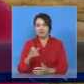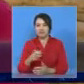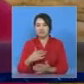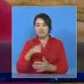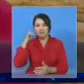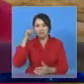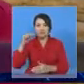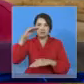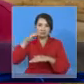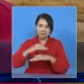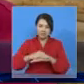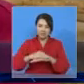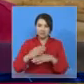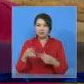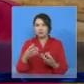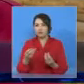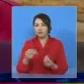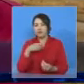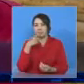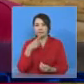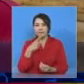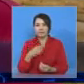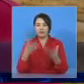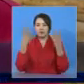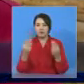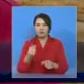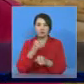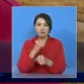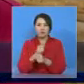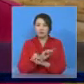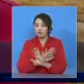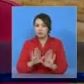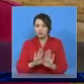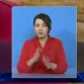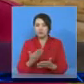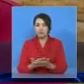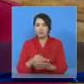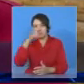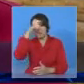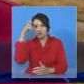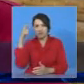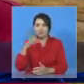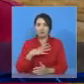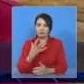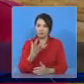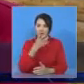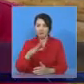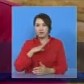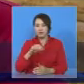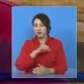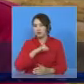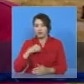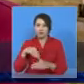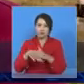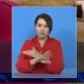болса ертең кешке қарай, сосын бір айтатын жағдай, күндіз осындай жұмыстар істелмейді. Себебі істі температура болса, ол өзінмен